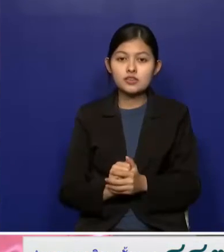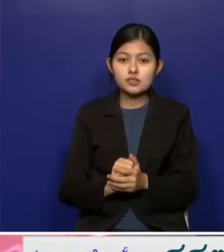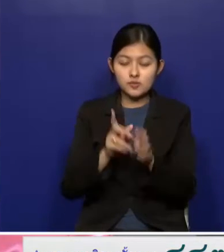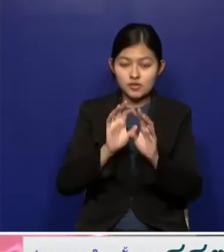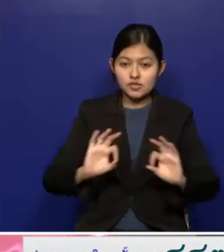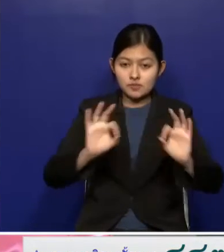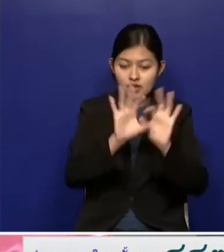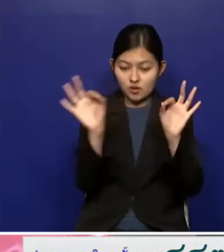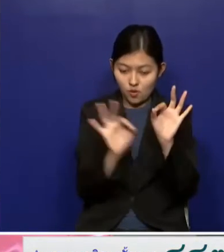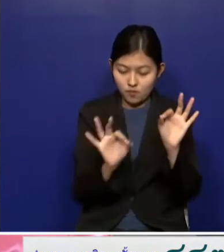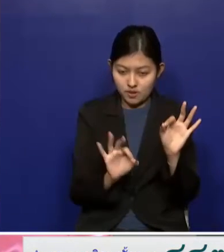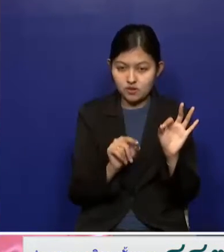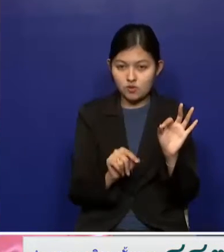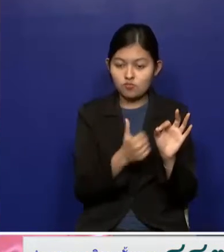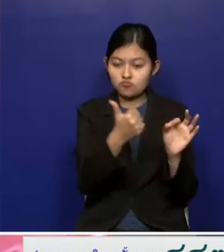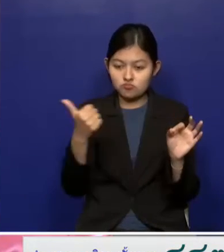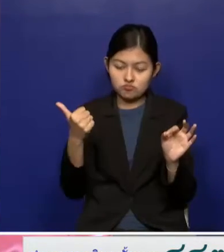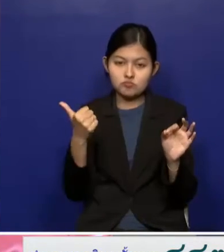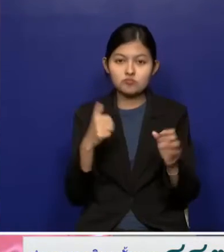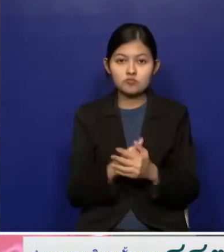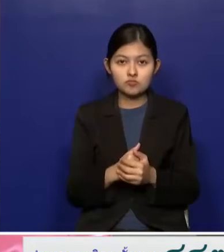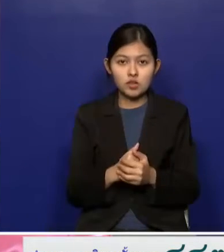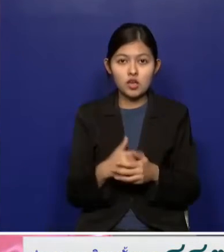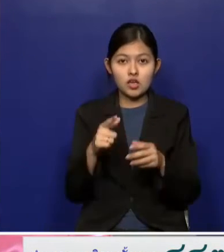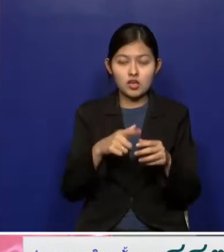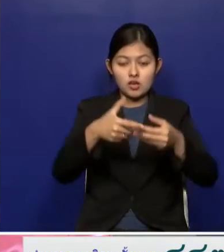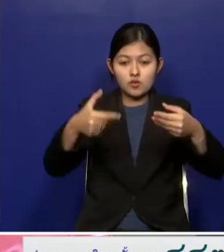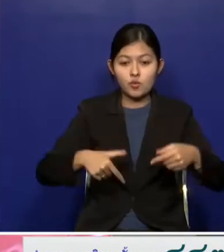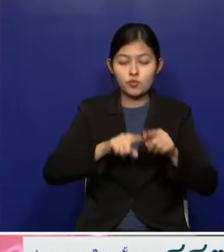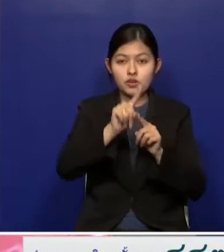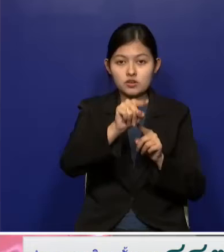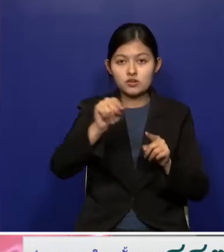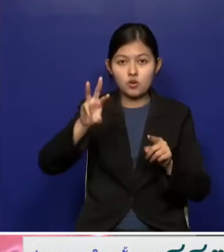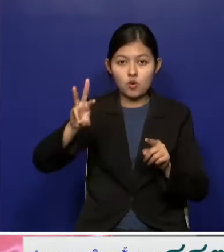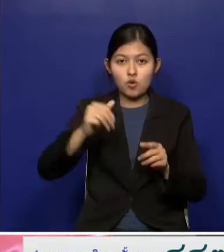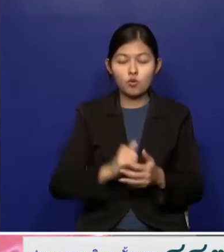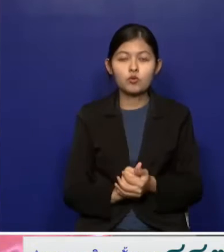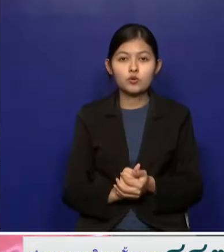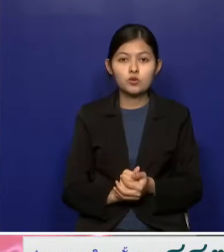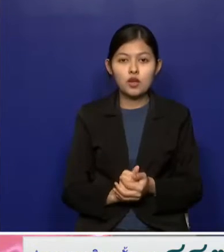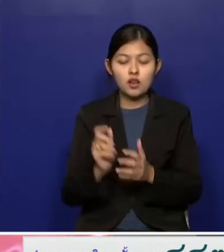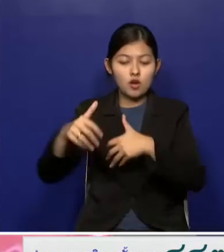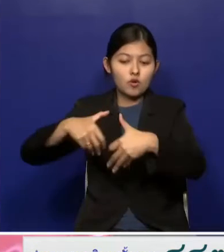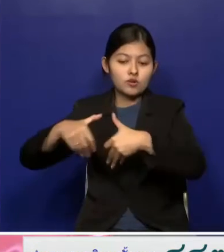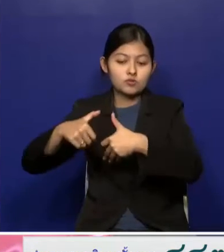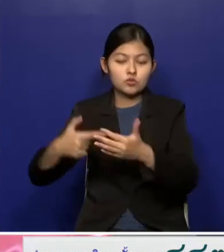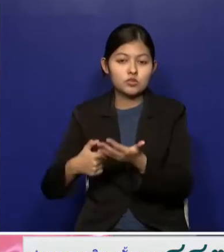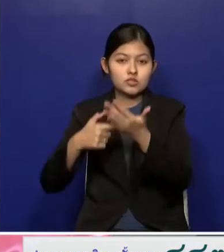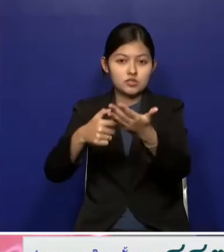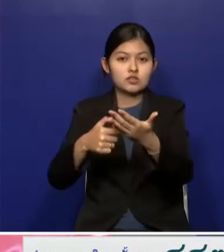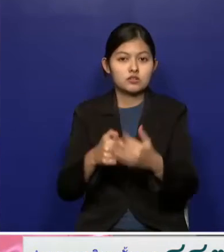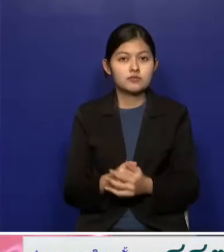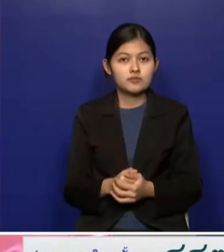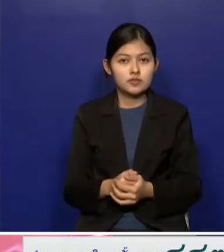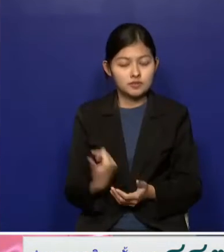สัมคัญของรานอนๆอีก Crystal อ interferenceมีจุดร่ม